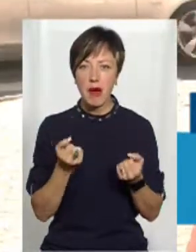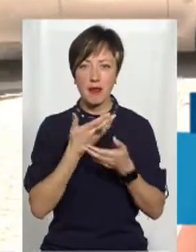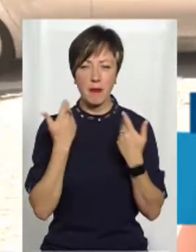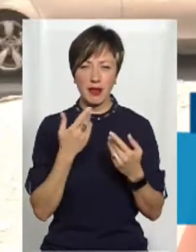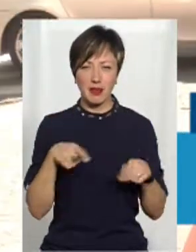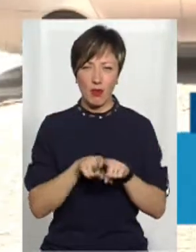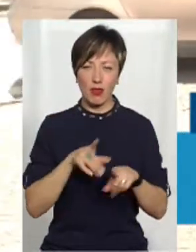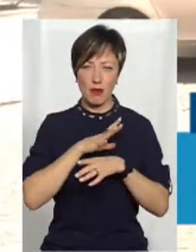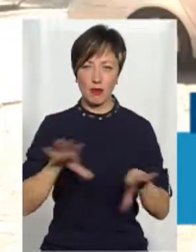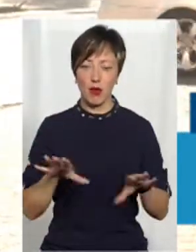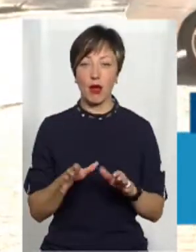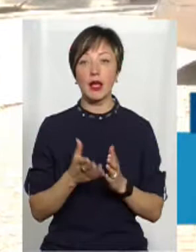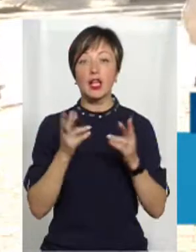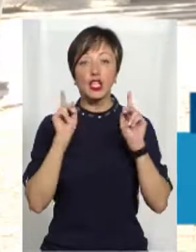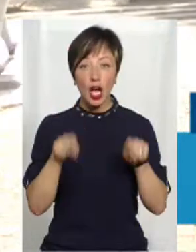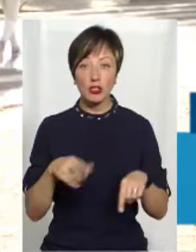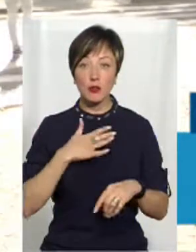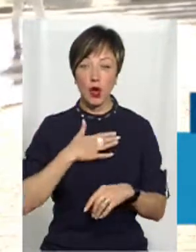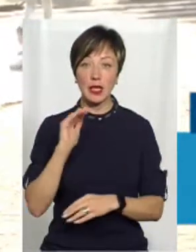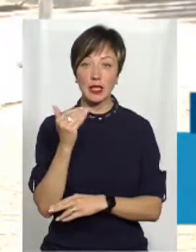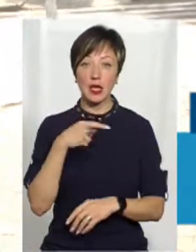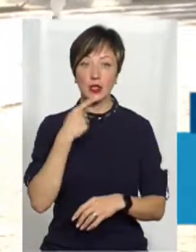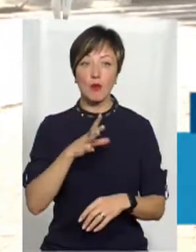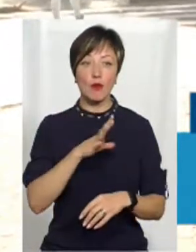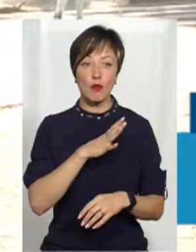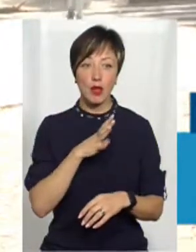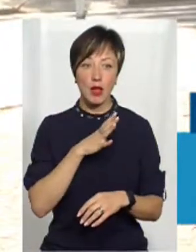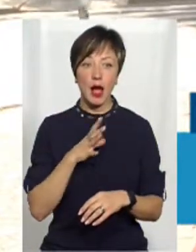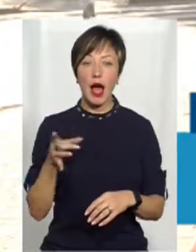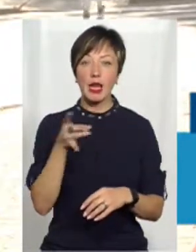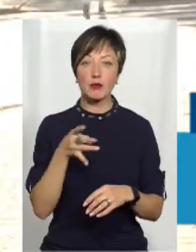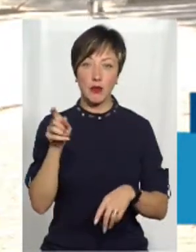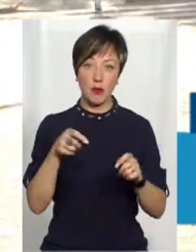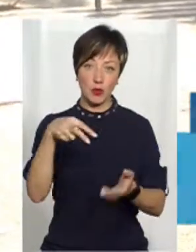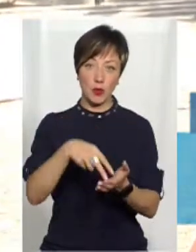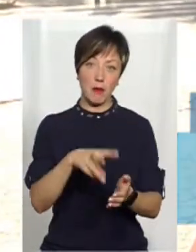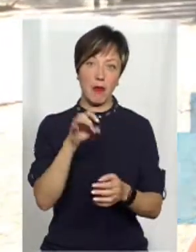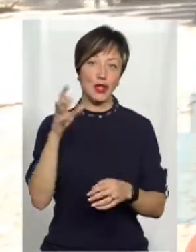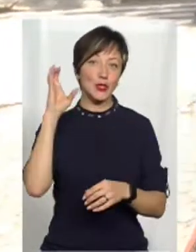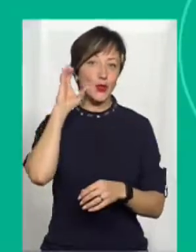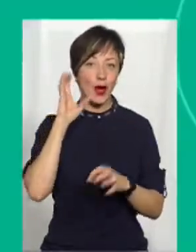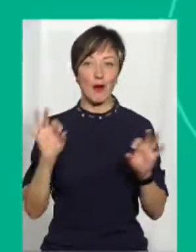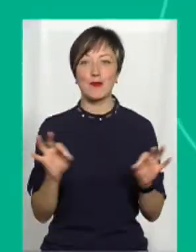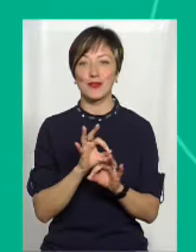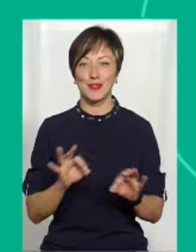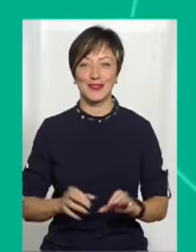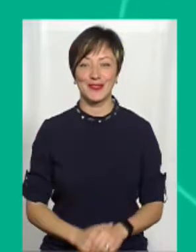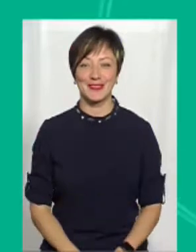немає. Таких питань нема. Навіть моя дитина каже: мамо, ми були на республіці, і стоїть мер і слухає музику.